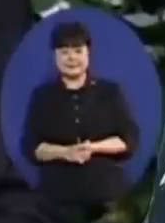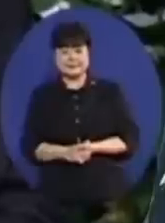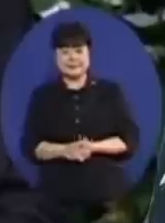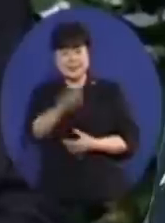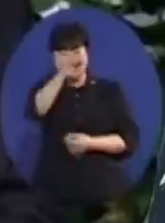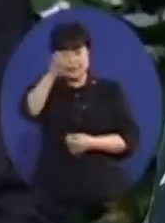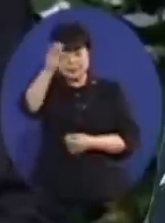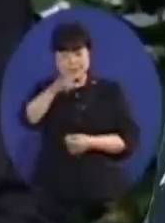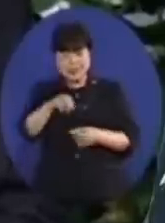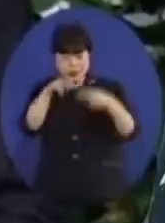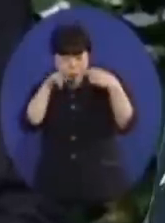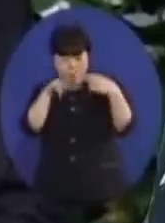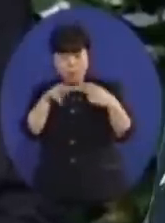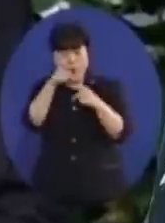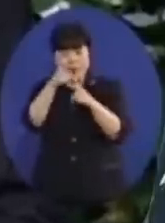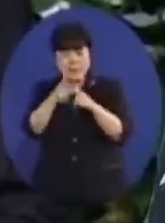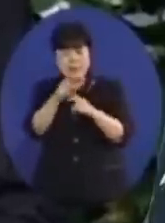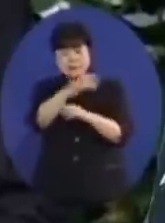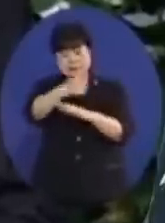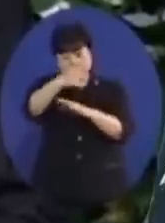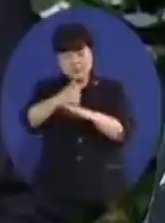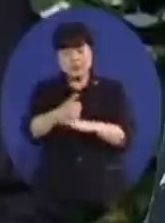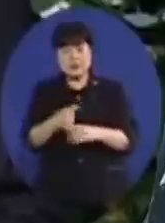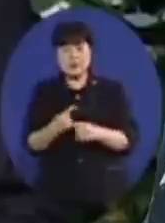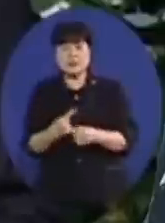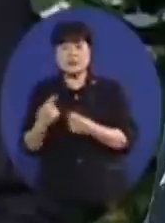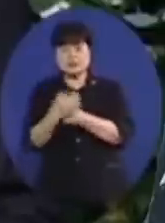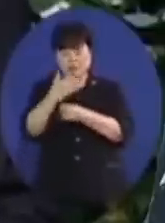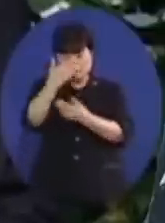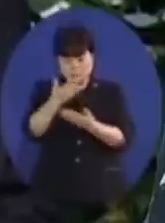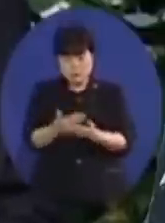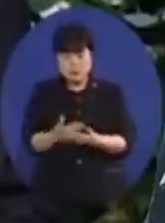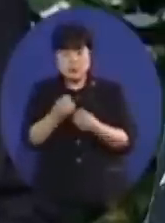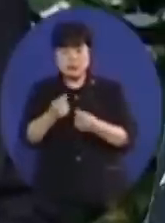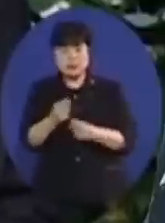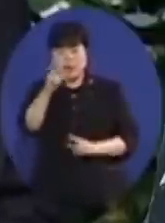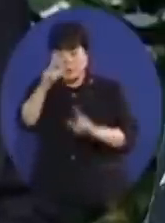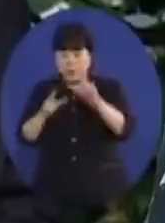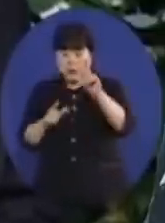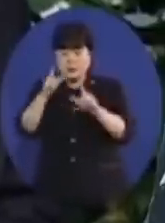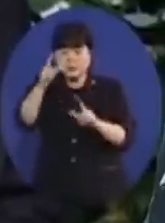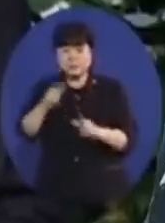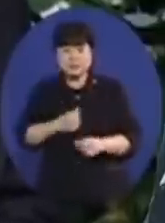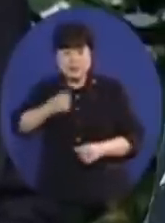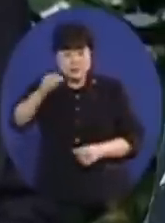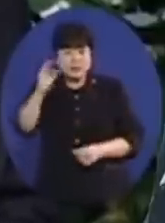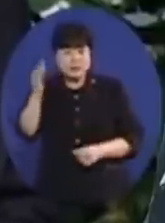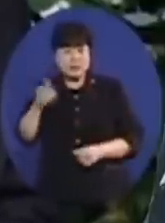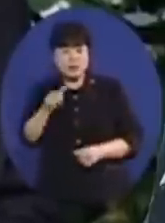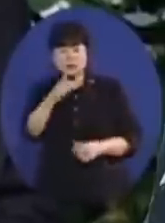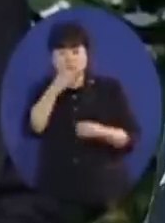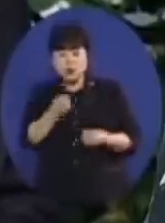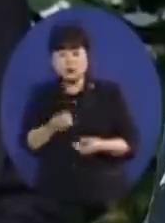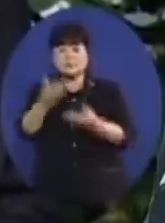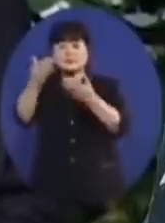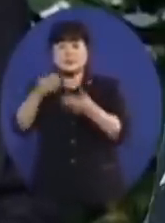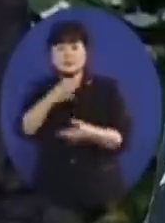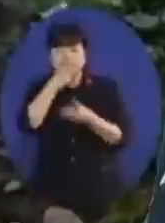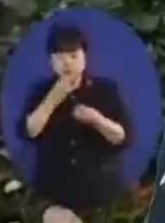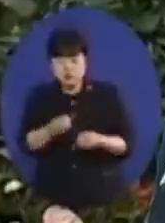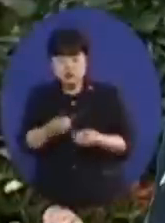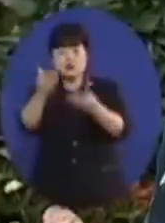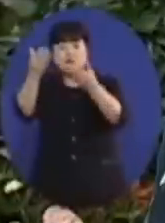갈보리 십자가를 바라보고 예수 그리스도의 대속을 통해서 새로운 자화상을 가져야 됩니다 우주복음과